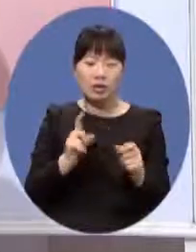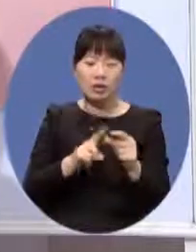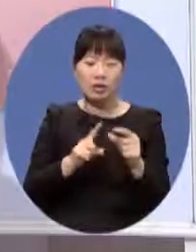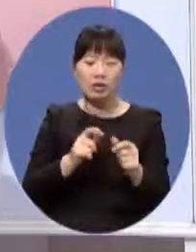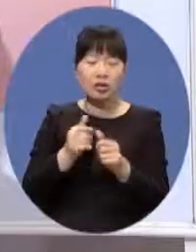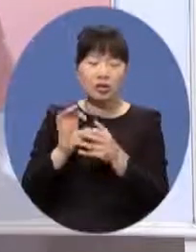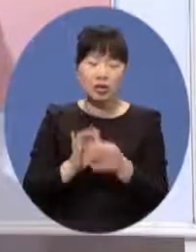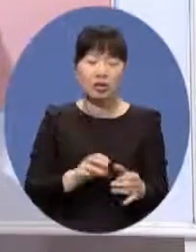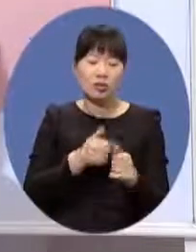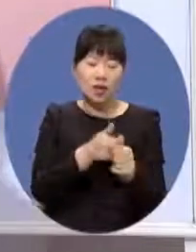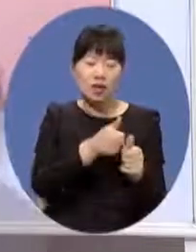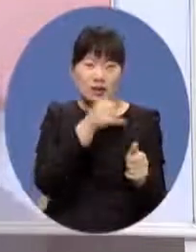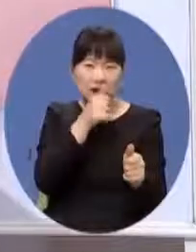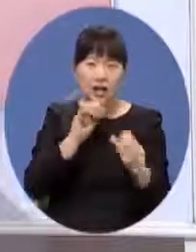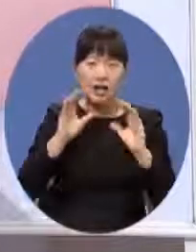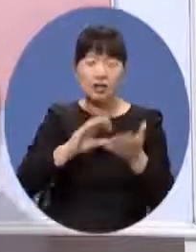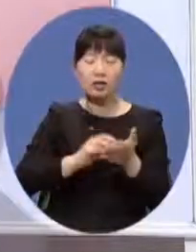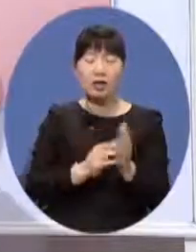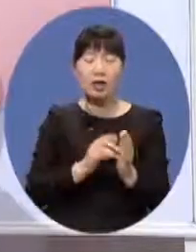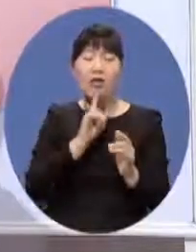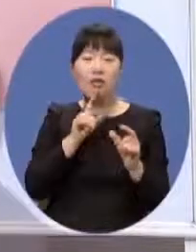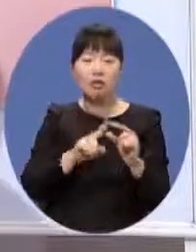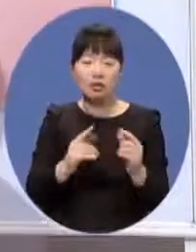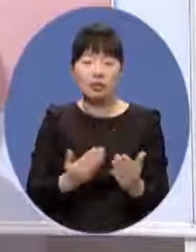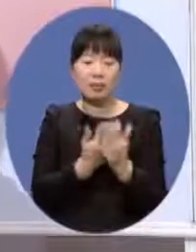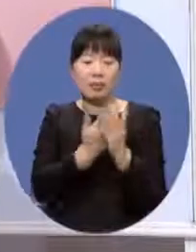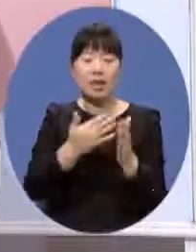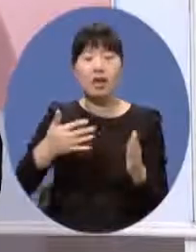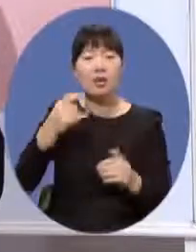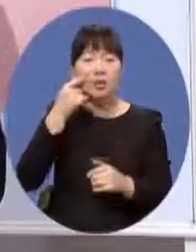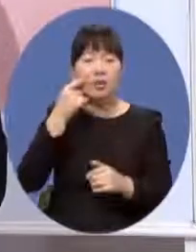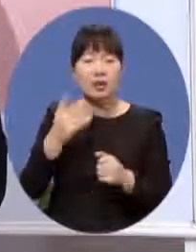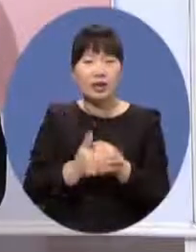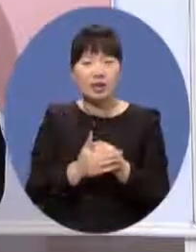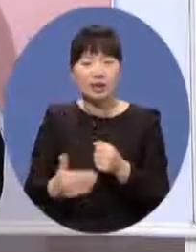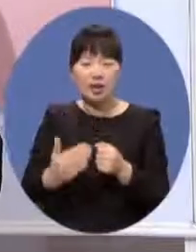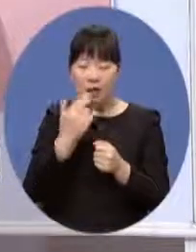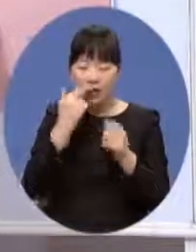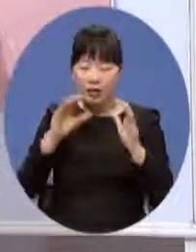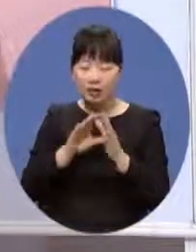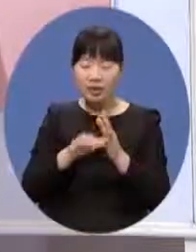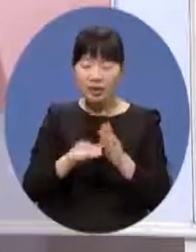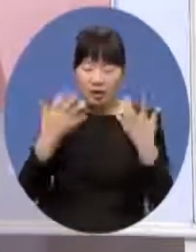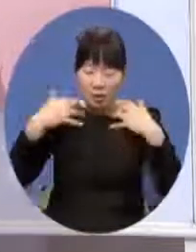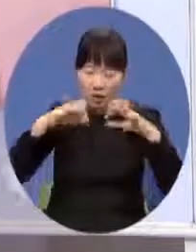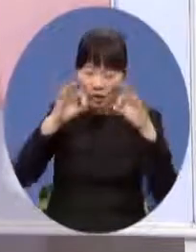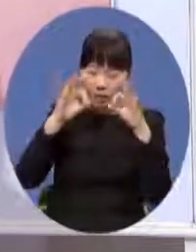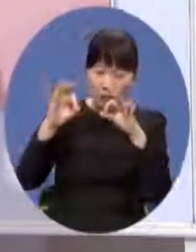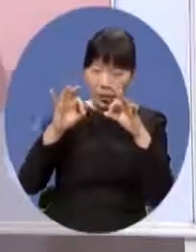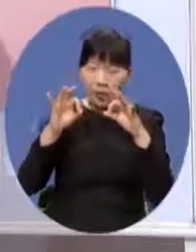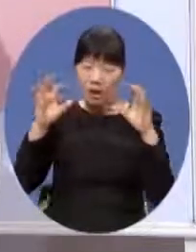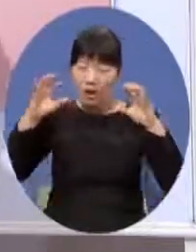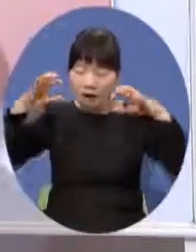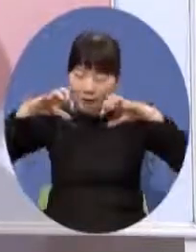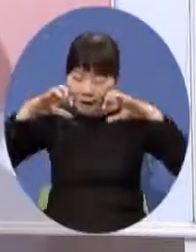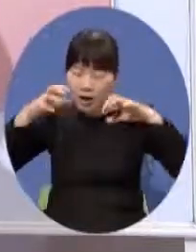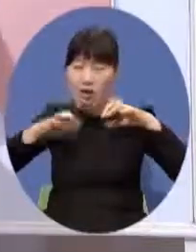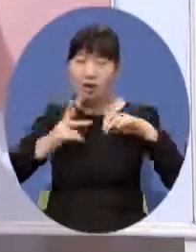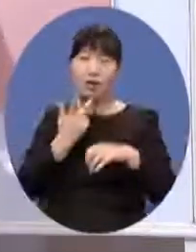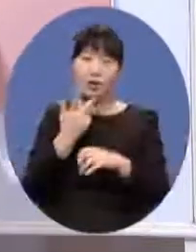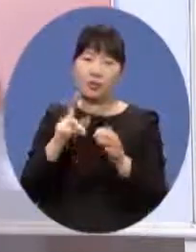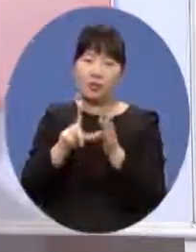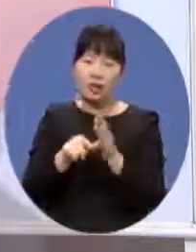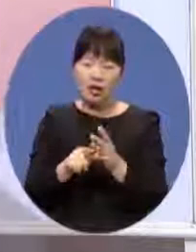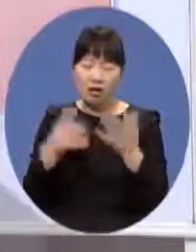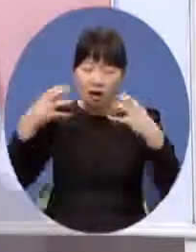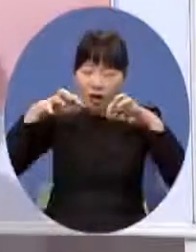쓸 경우에는 아이가 적절한 언어 발달을 할 수가 없어요. 그래서 어려서는 뭐 고랑이를 보고 어흥 했는데도 7살이 됐는데